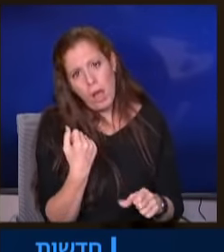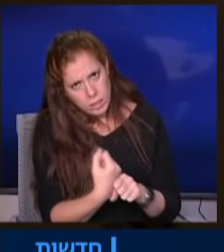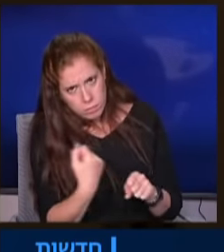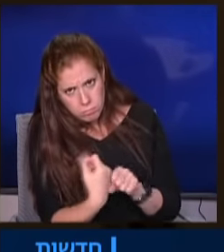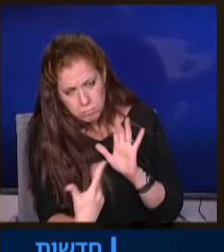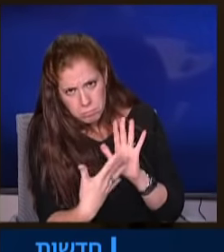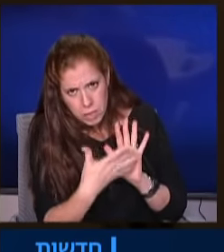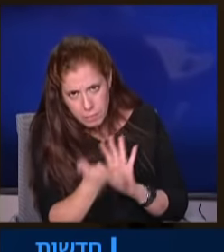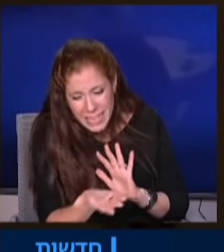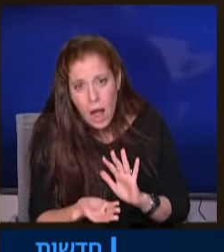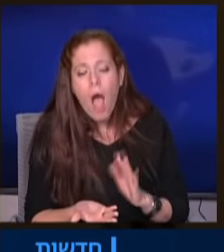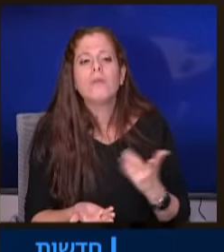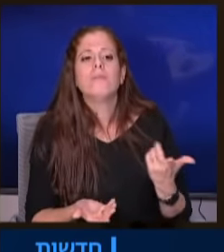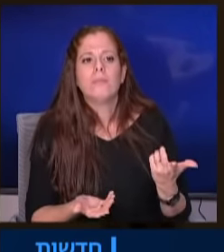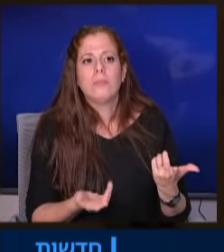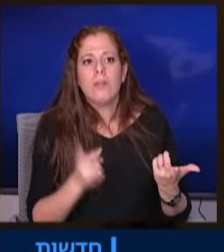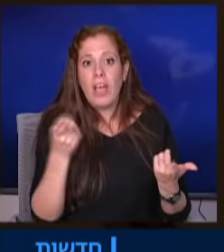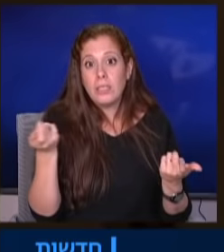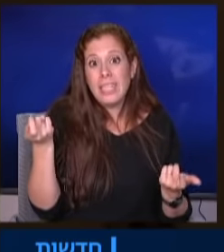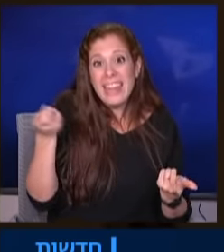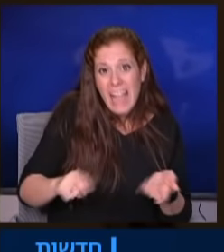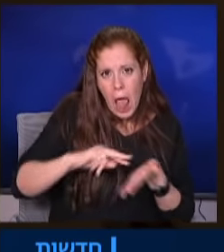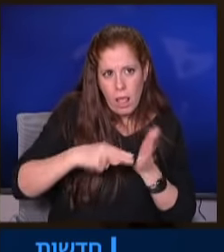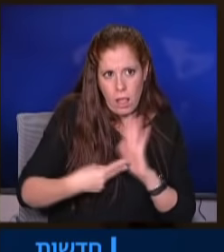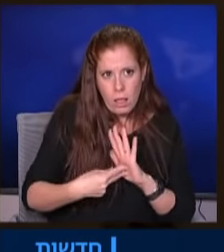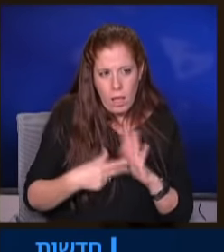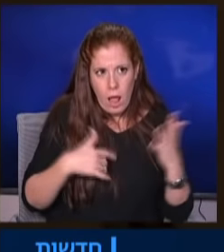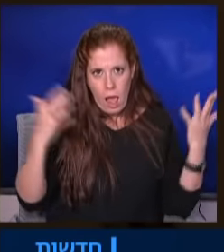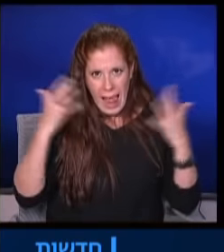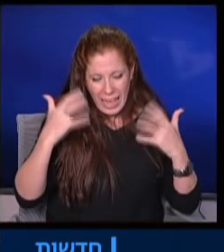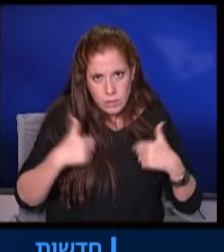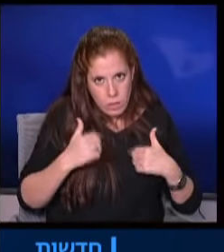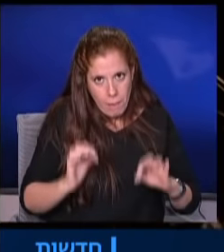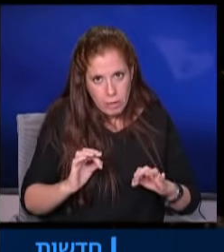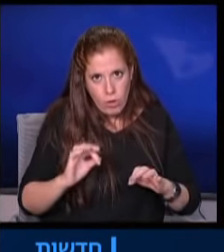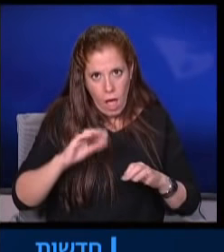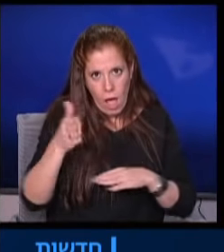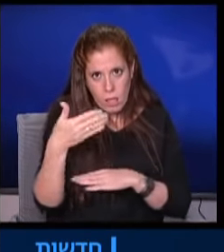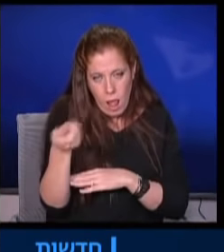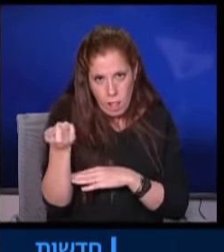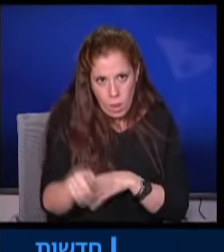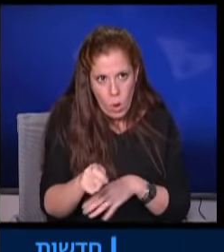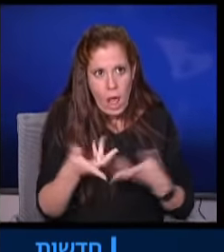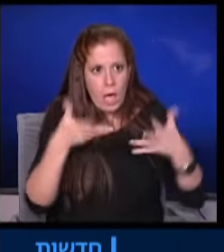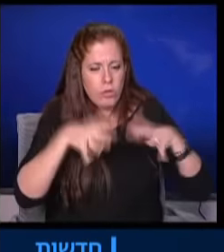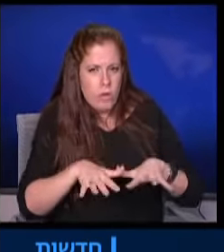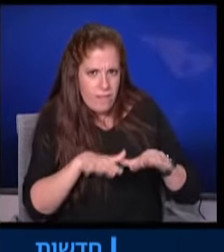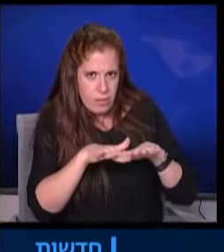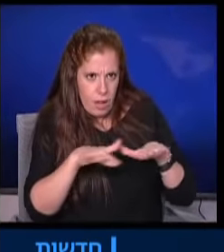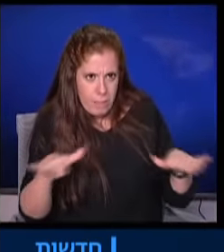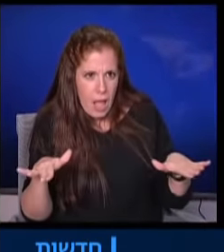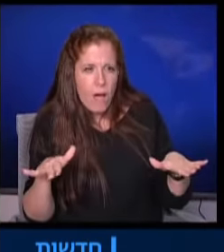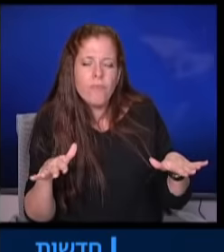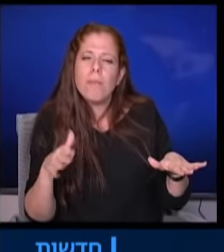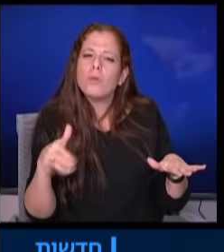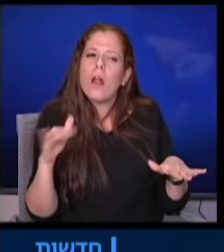איזושהי בדיקה. ואז הוא נעל את החדר, קצת הלחיץ אותי את האמת שהוא נעל את הדלת. ישבתי על המיטה, ובאיזשהו